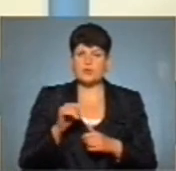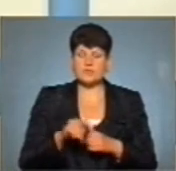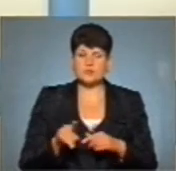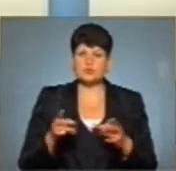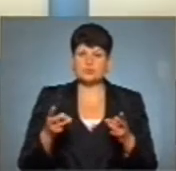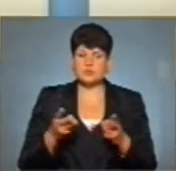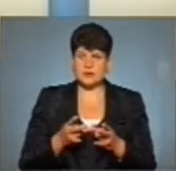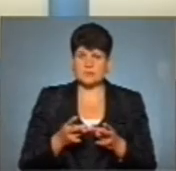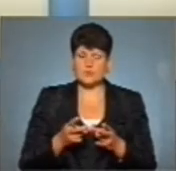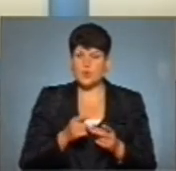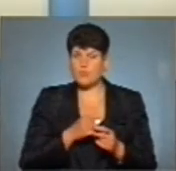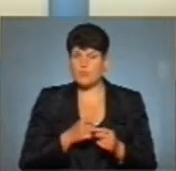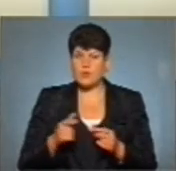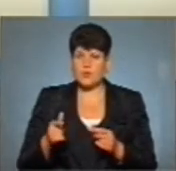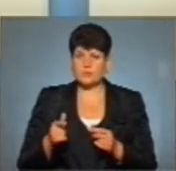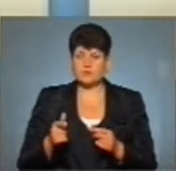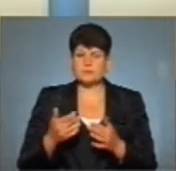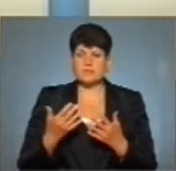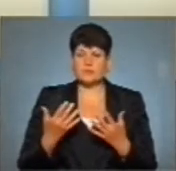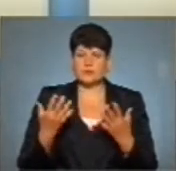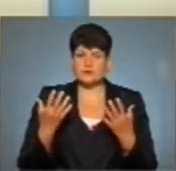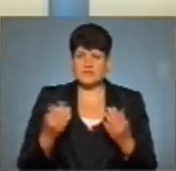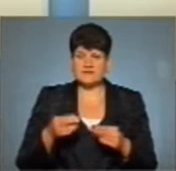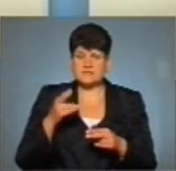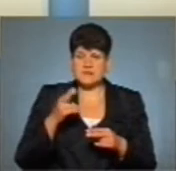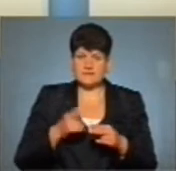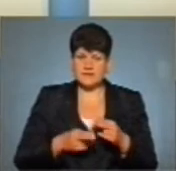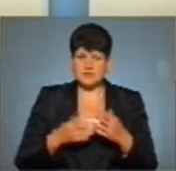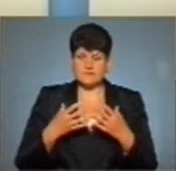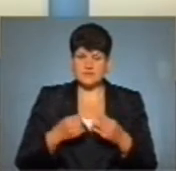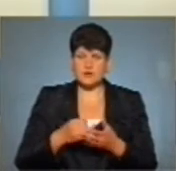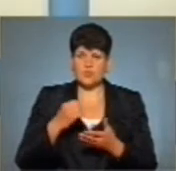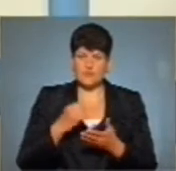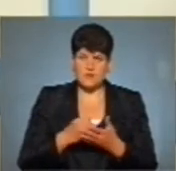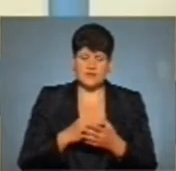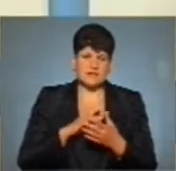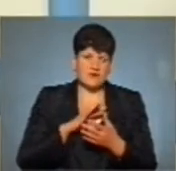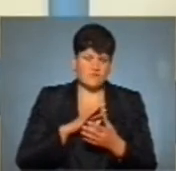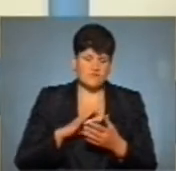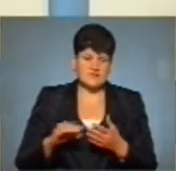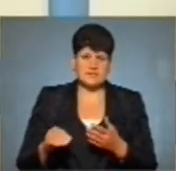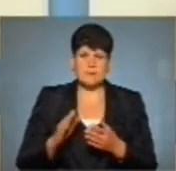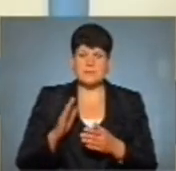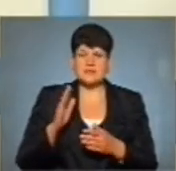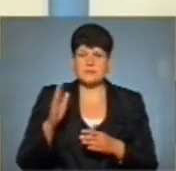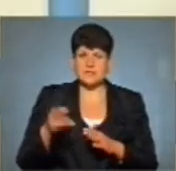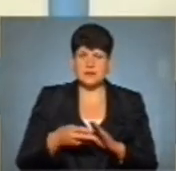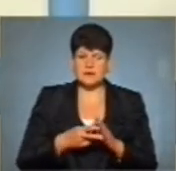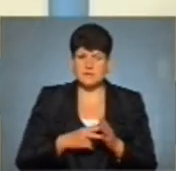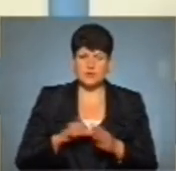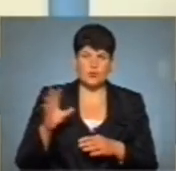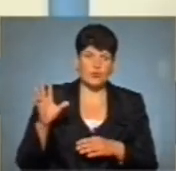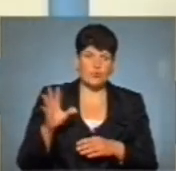потрібно протягом наступних кількох днів завершити вже ухвалення всіх перспективних планів усіх